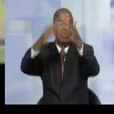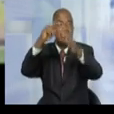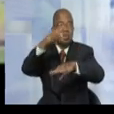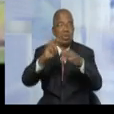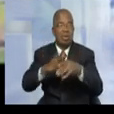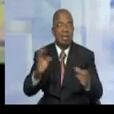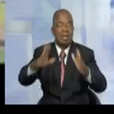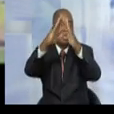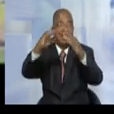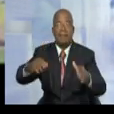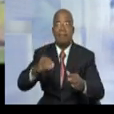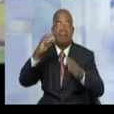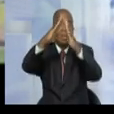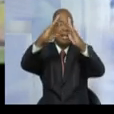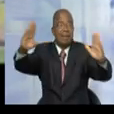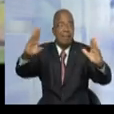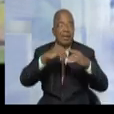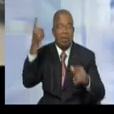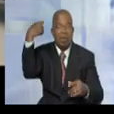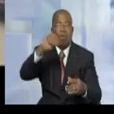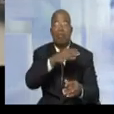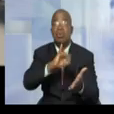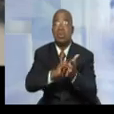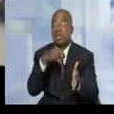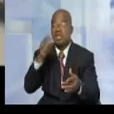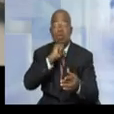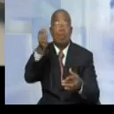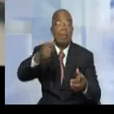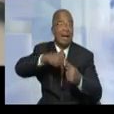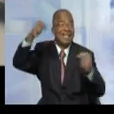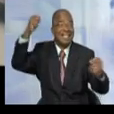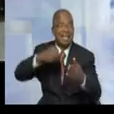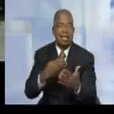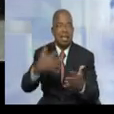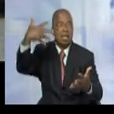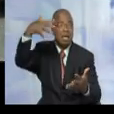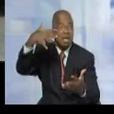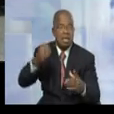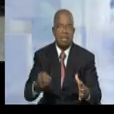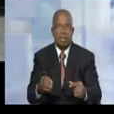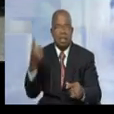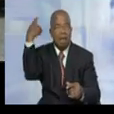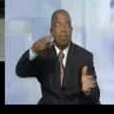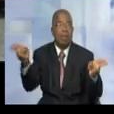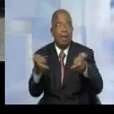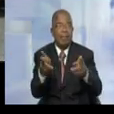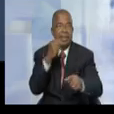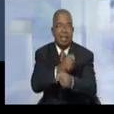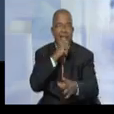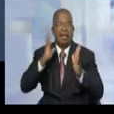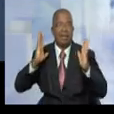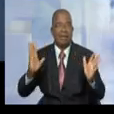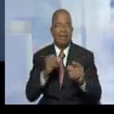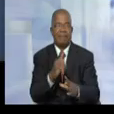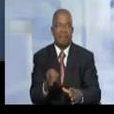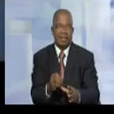le 4 novembre 2004 à Rabat. Sur la période 2009-2010, les exportations entre les deux pays ont connu une forte progression